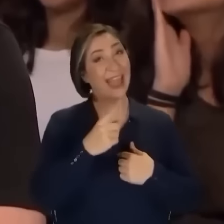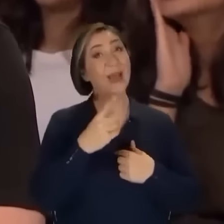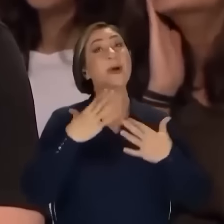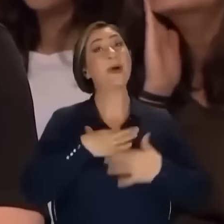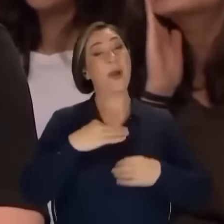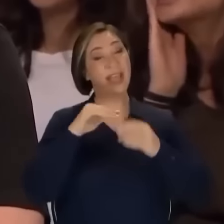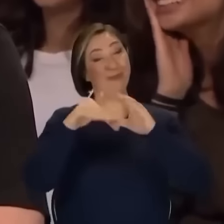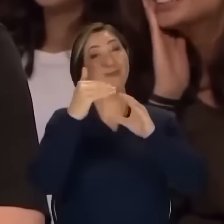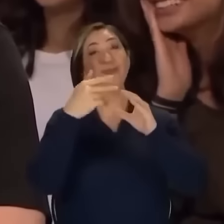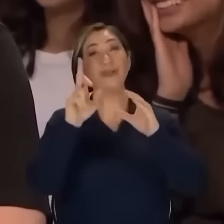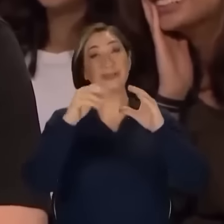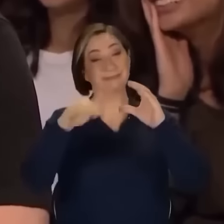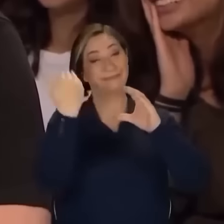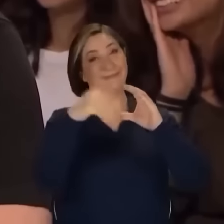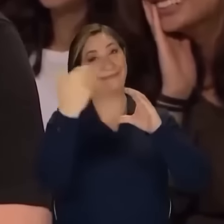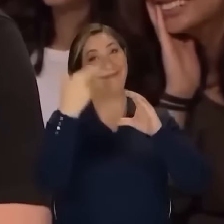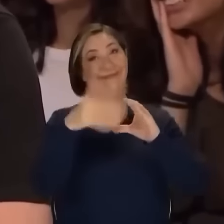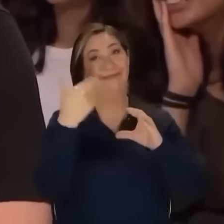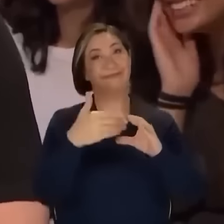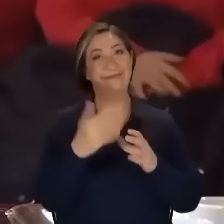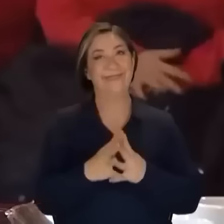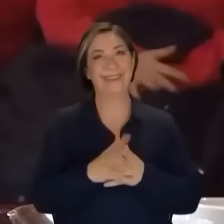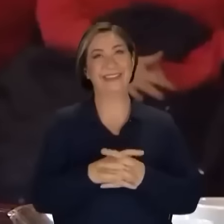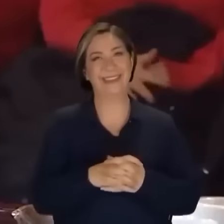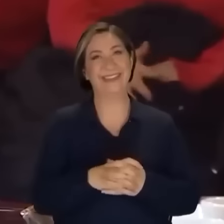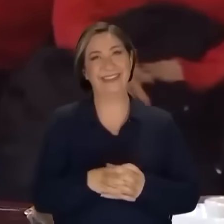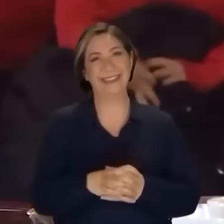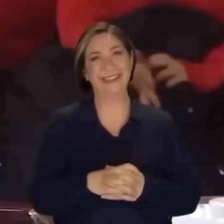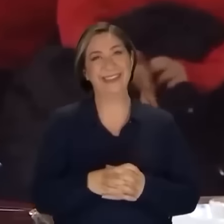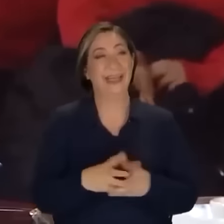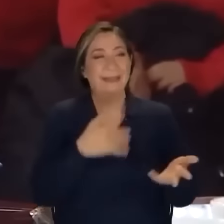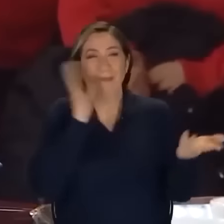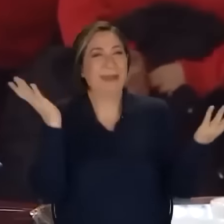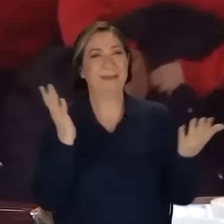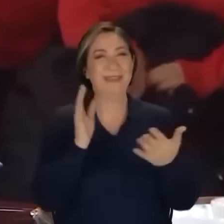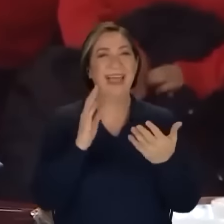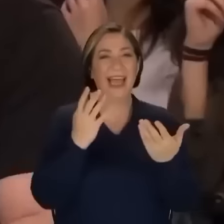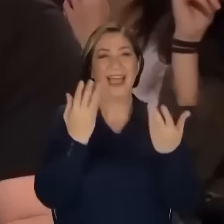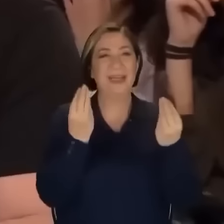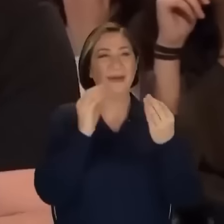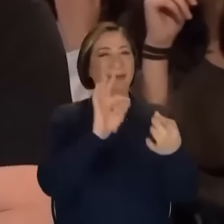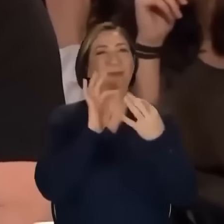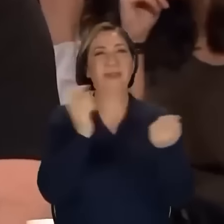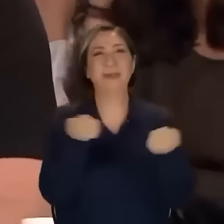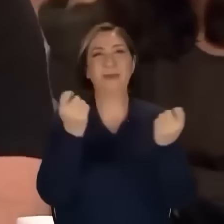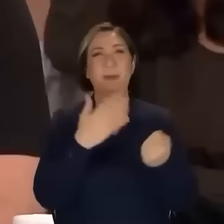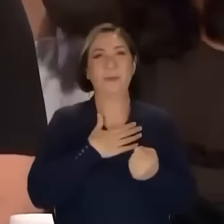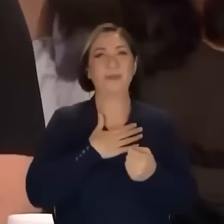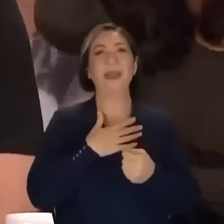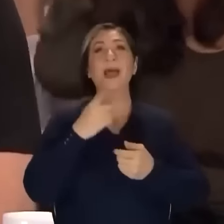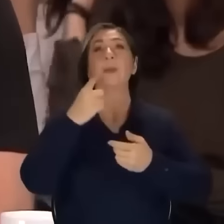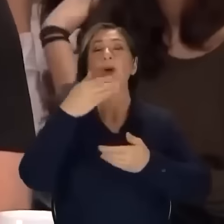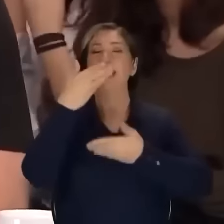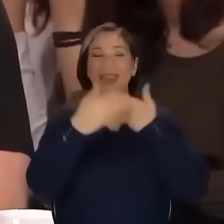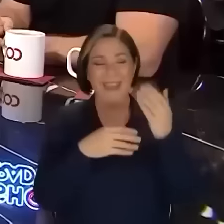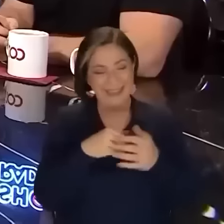kolye yazıp boşluk bırakın bize gönderin Ne bileyim interaktivite yapmaya çalışıyor tarife g Abi